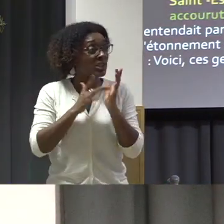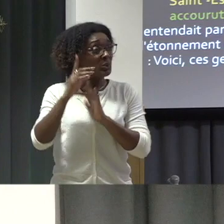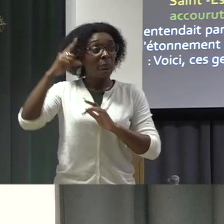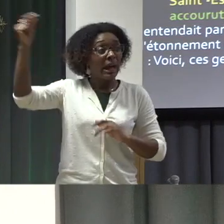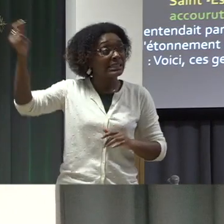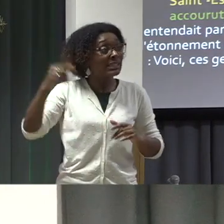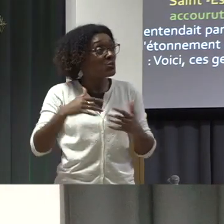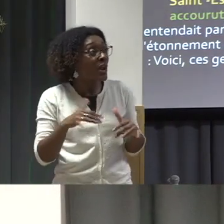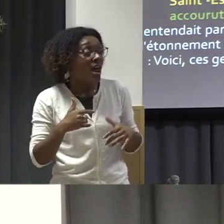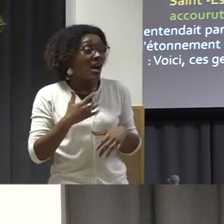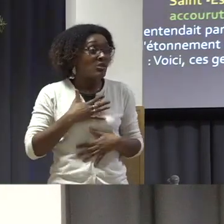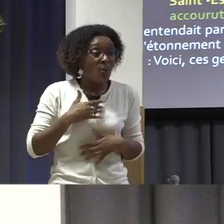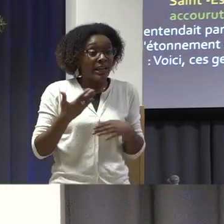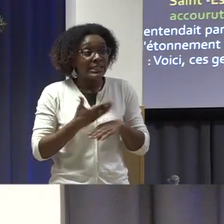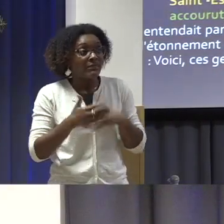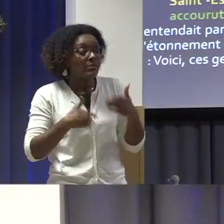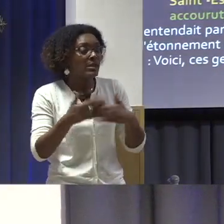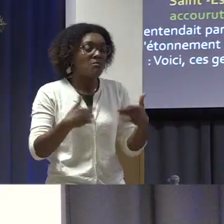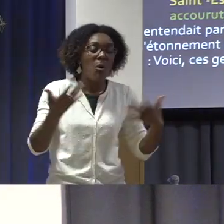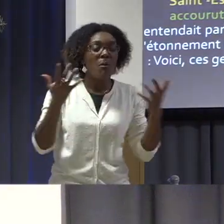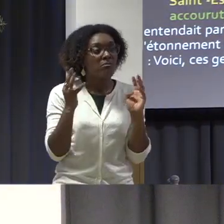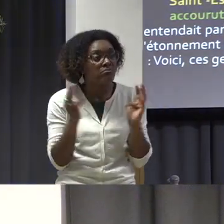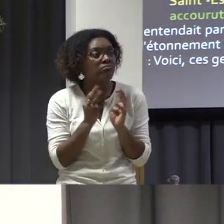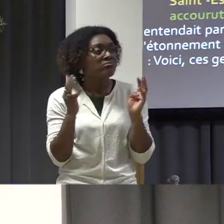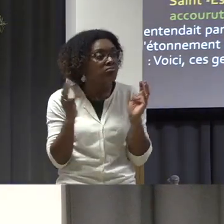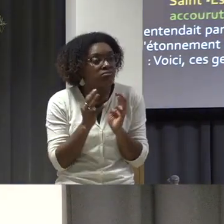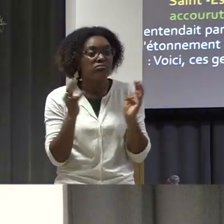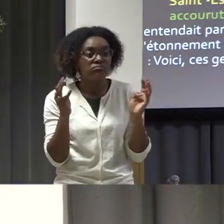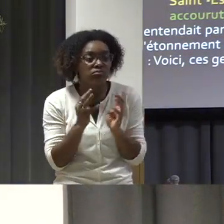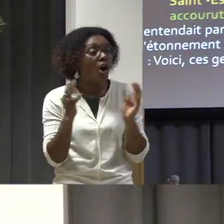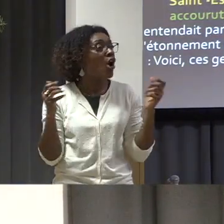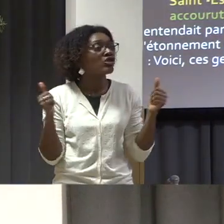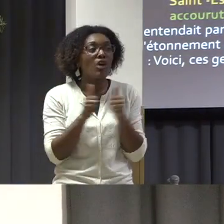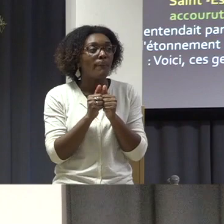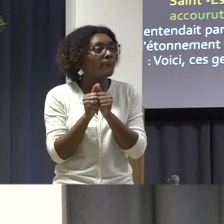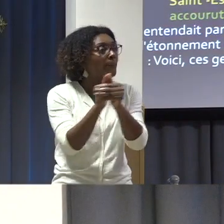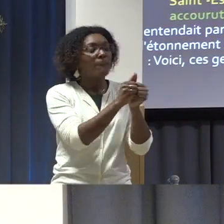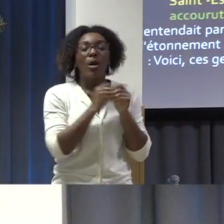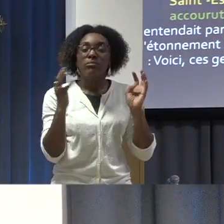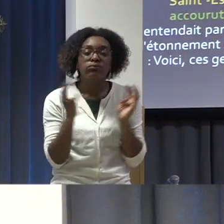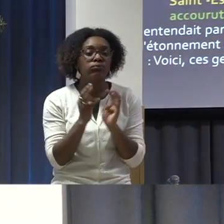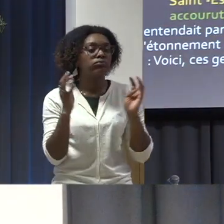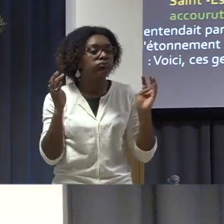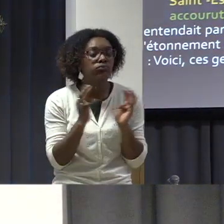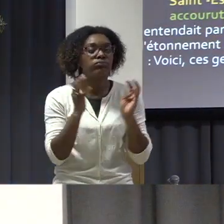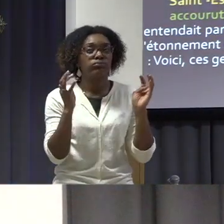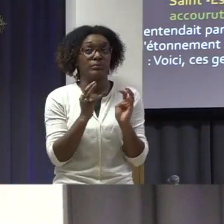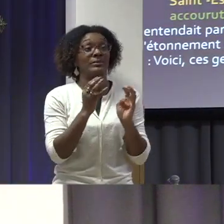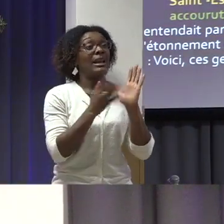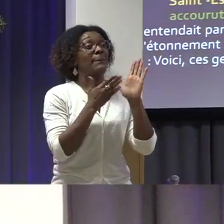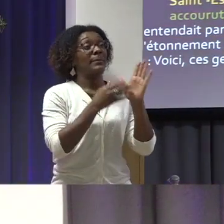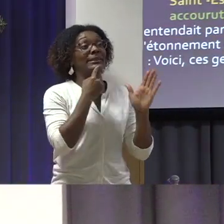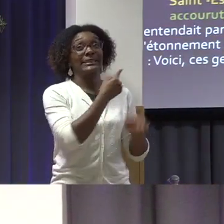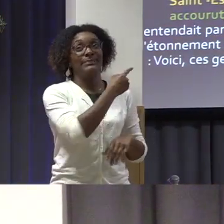mais là la réponse qu'ils ont trouvé un tank et glissé de d'aller tous ensemble dans un endroit et nous lisons la vue le dit